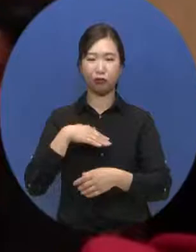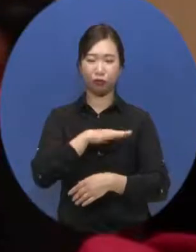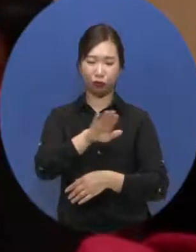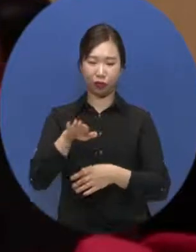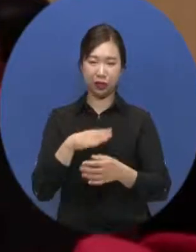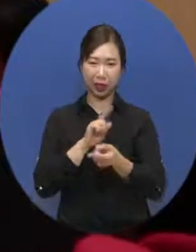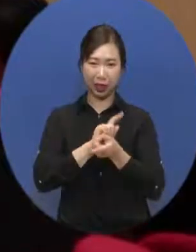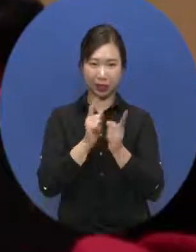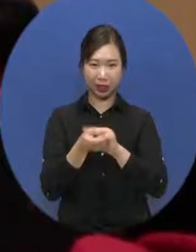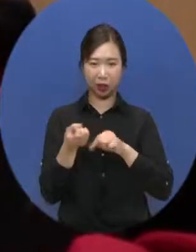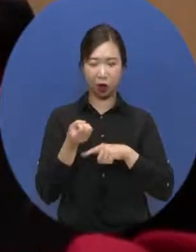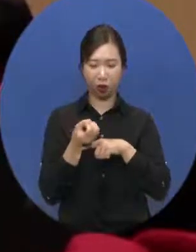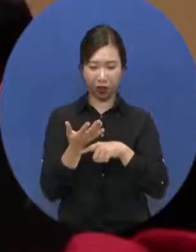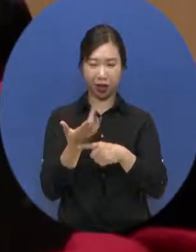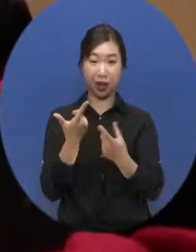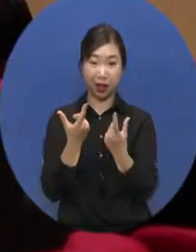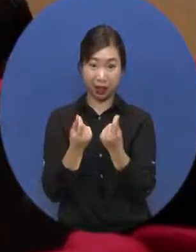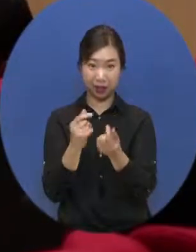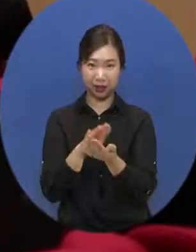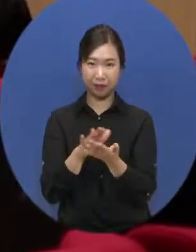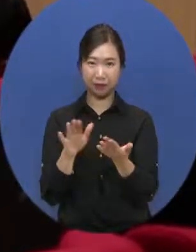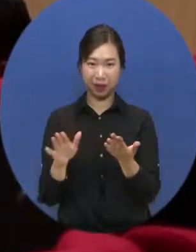같습니다.